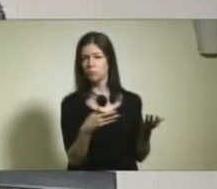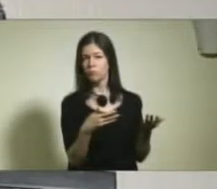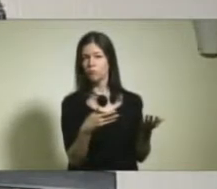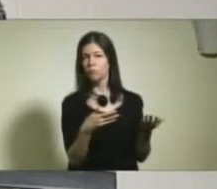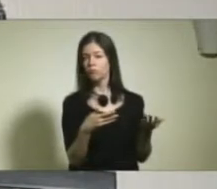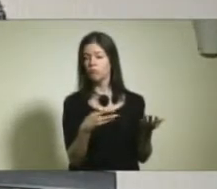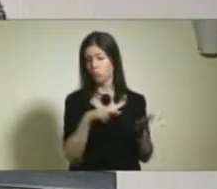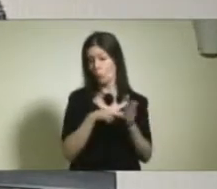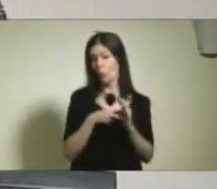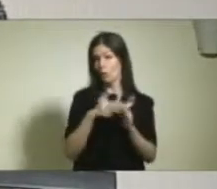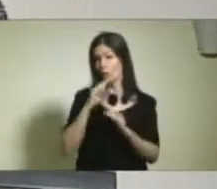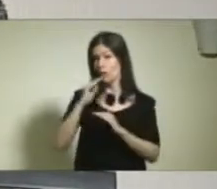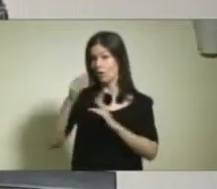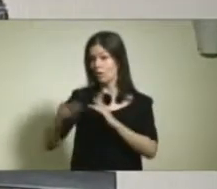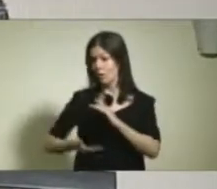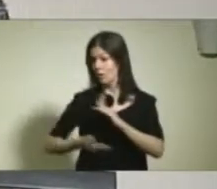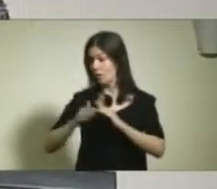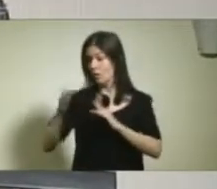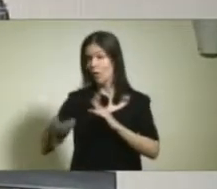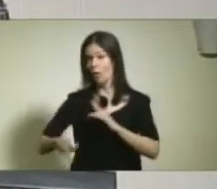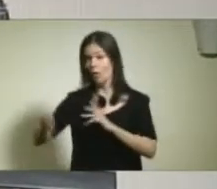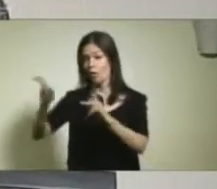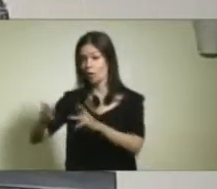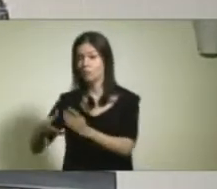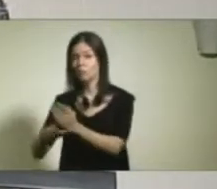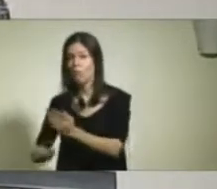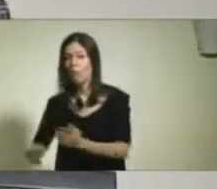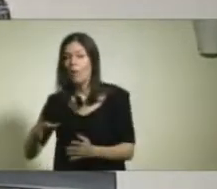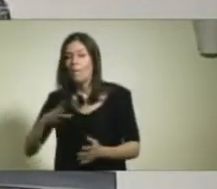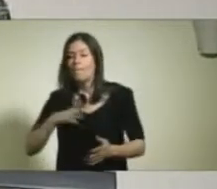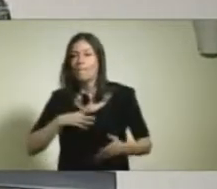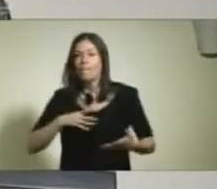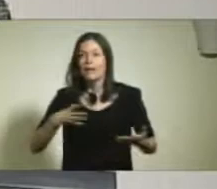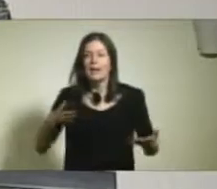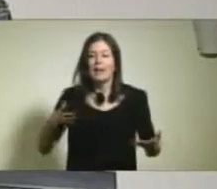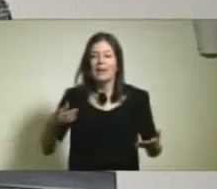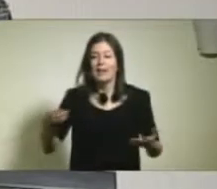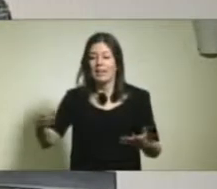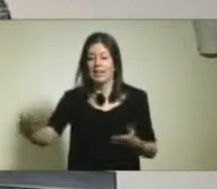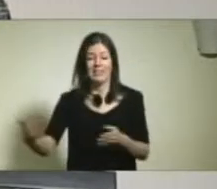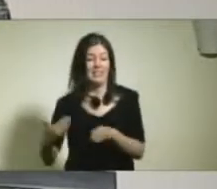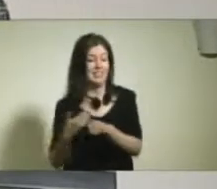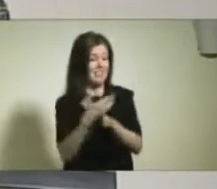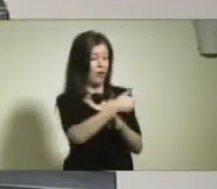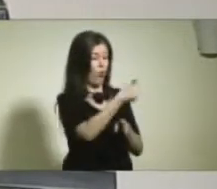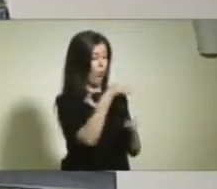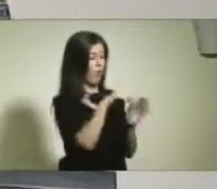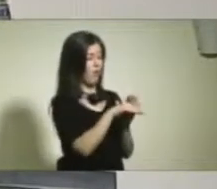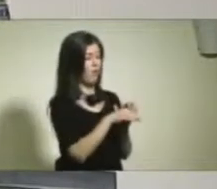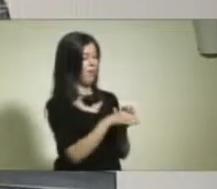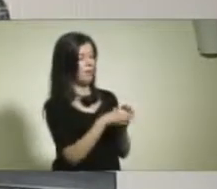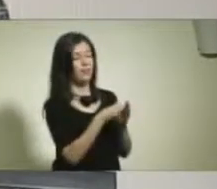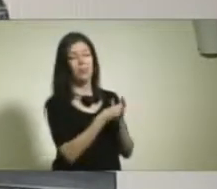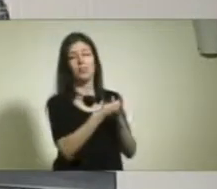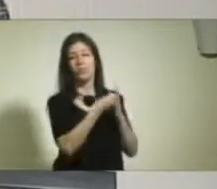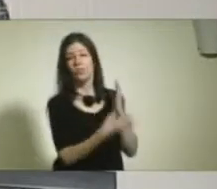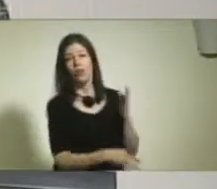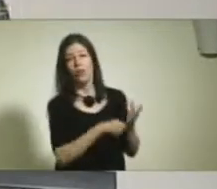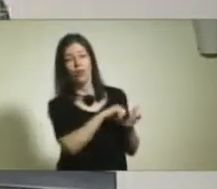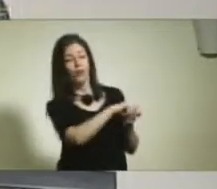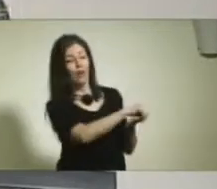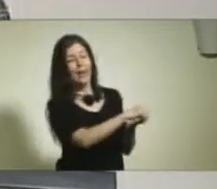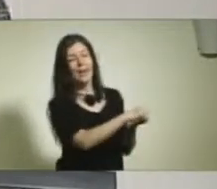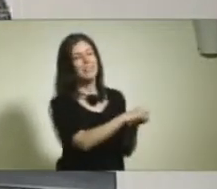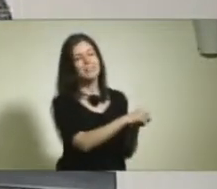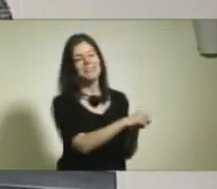l'univers normal, mais comme ils n'ont pas d'argent, comme ça leur coûte trop cher en frais. Et donc, ils reviennent chez